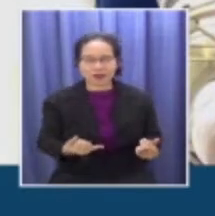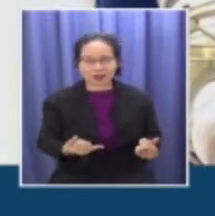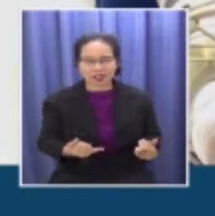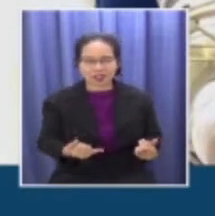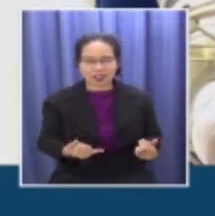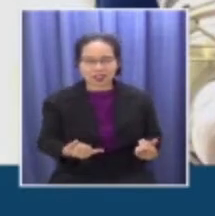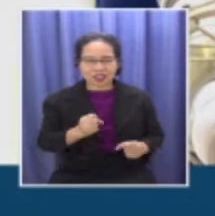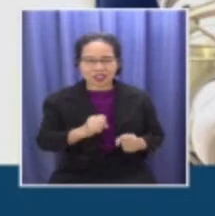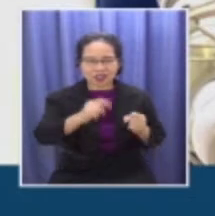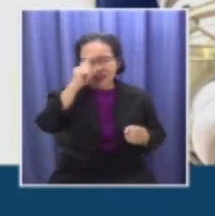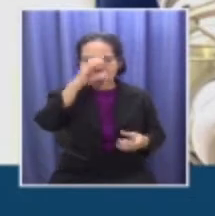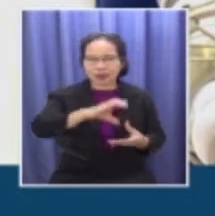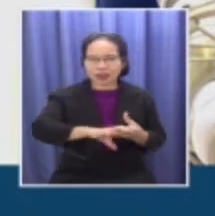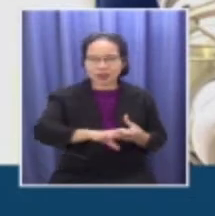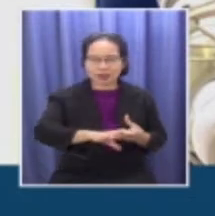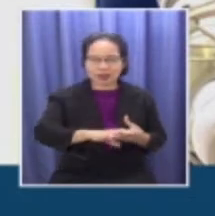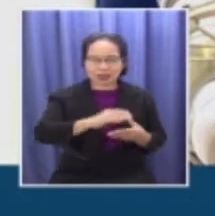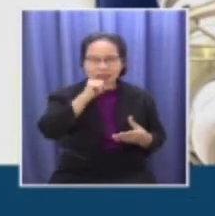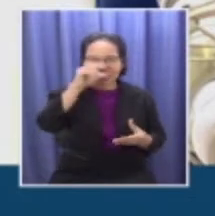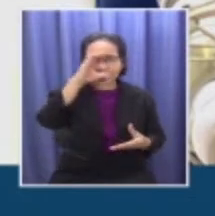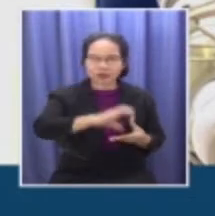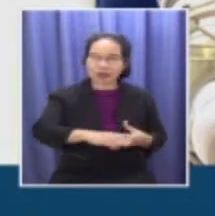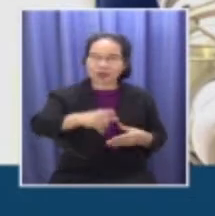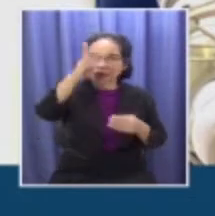ade ne akaatiɛ mu